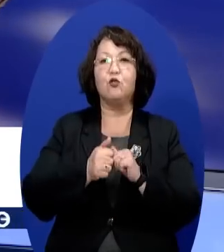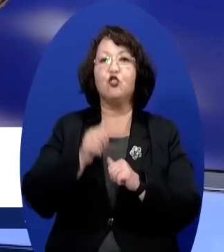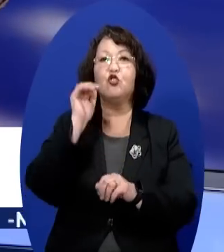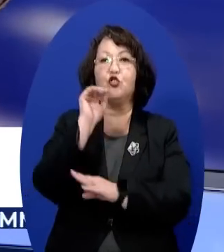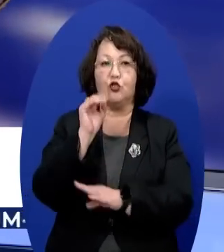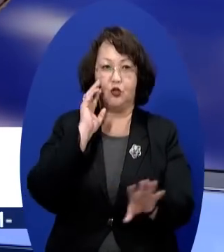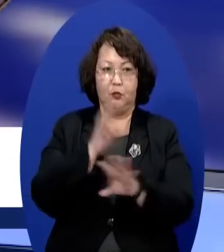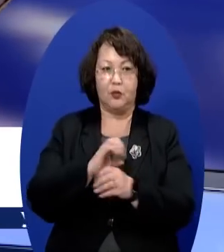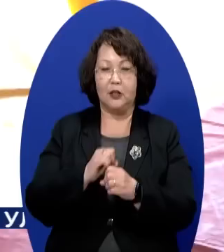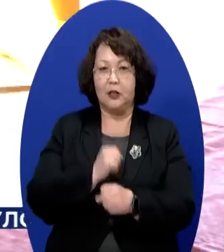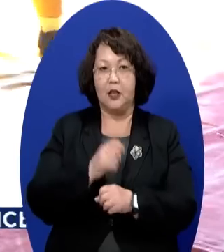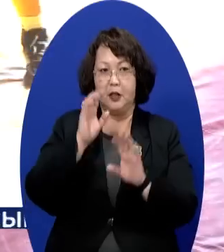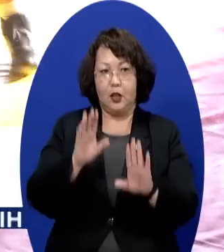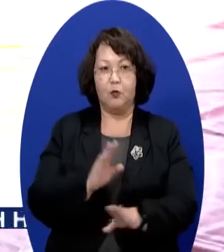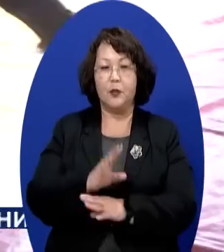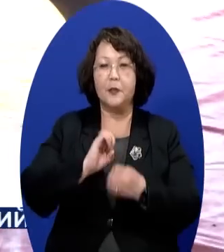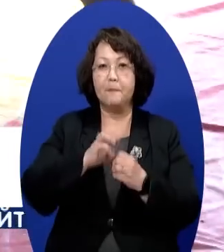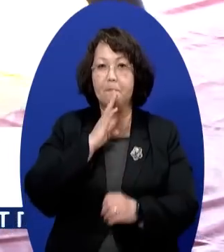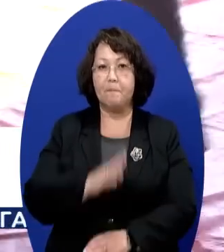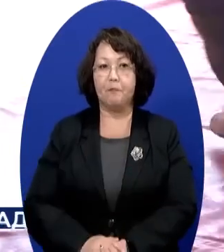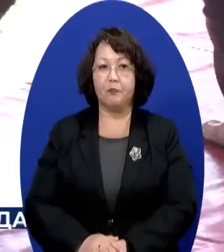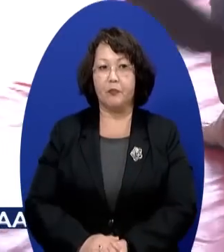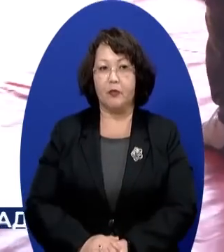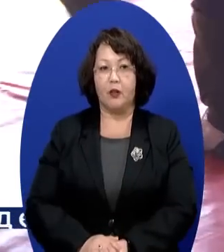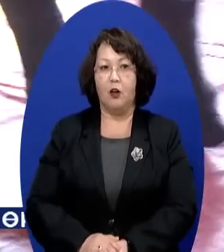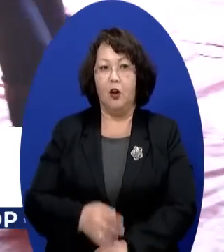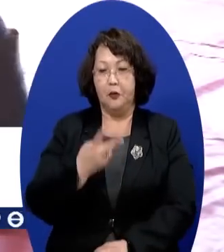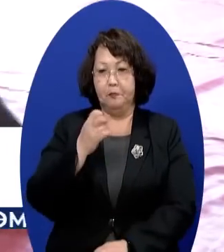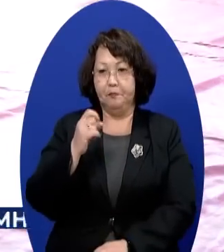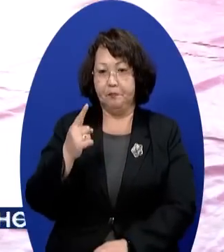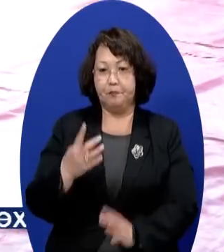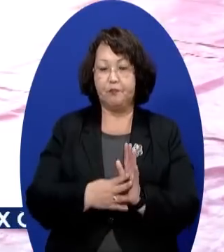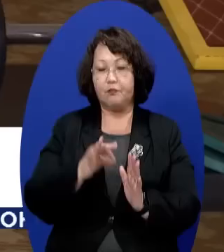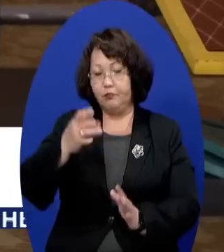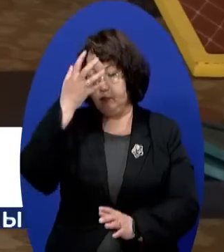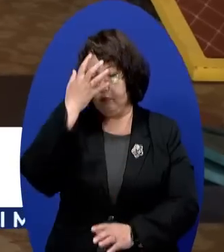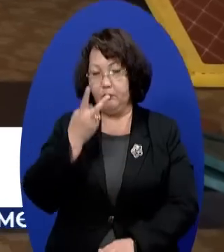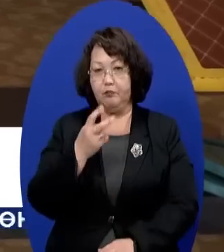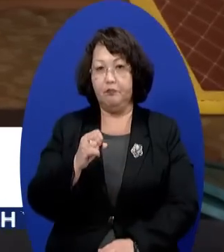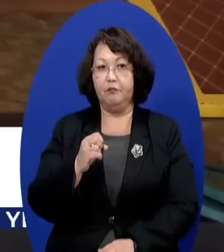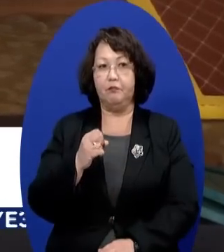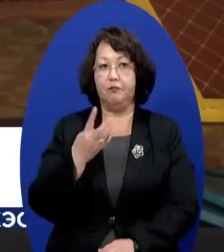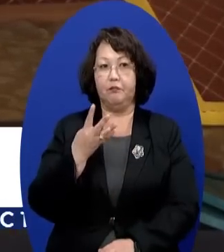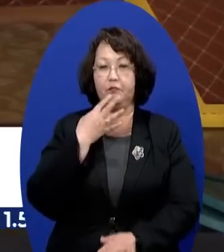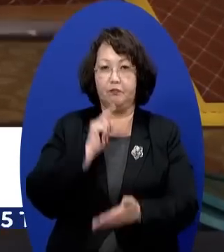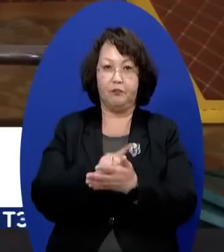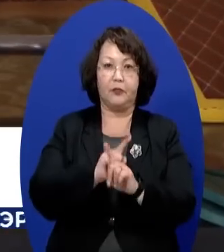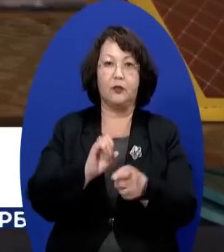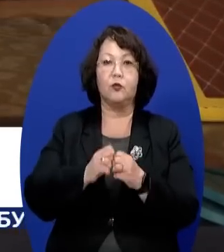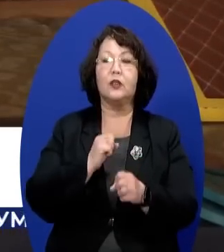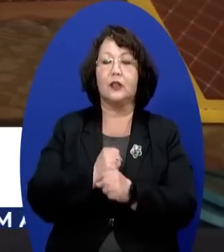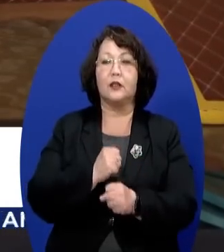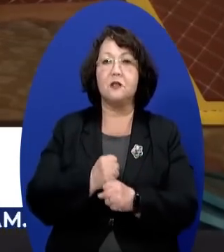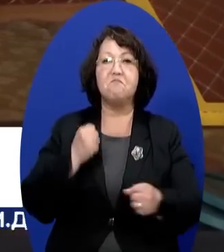тамирчны өдөр энэ юм гарагт болно. Засгийн газрын 2019 оны 204-р тогтоолыг хэрэгжүүлэх ажлын хүрээнд биеийн тамир